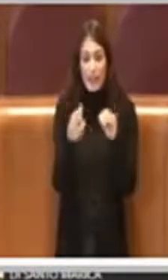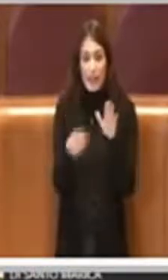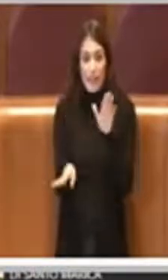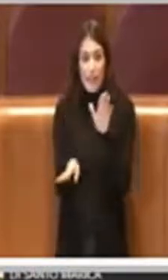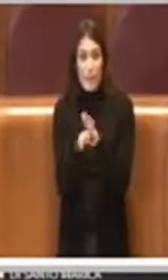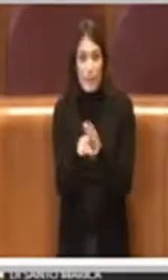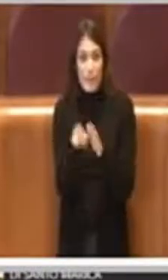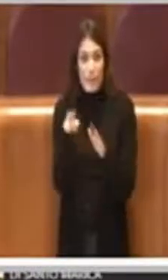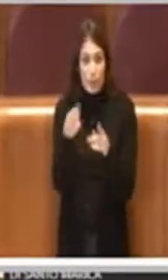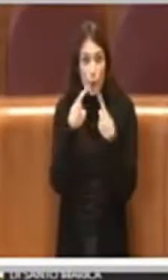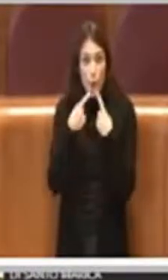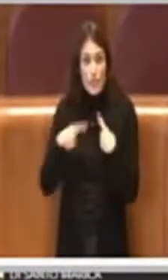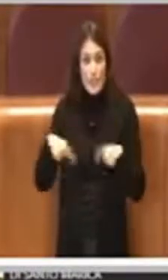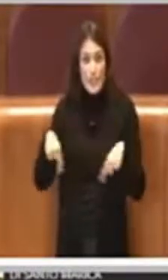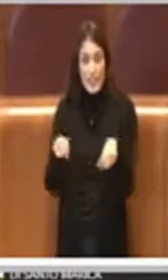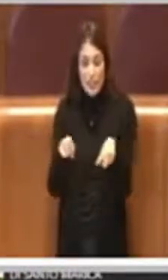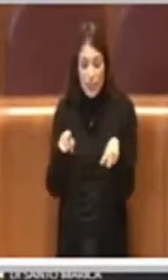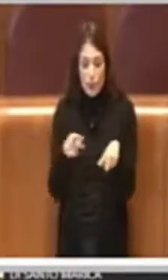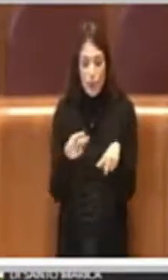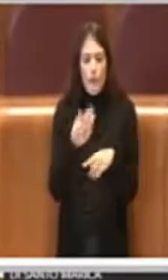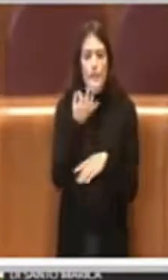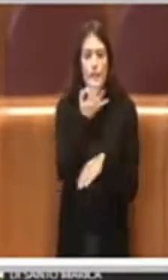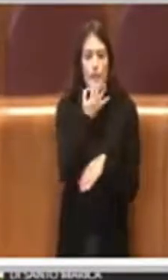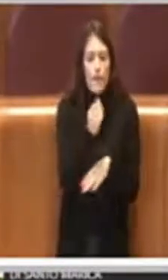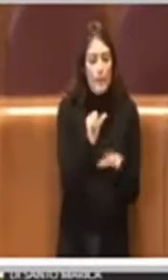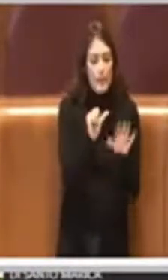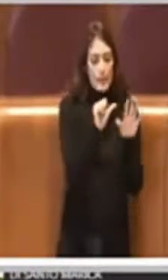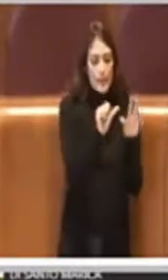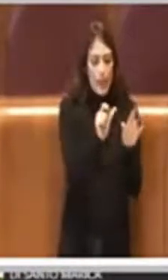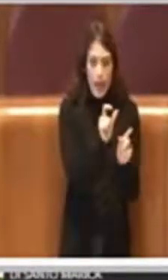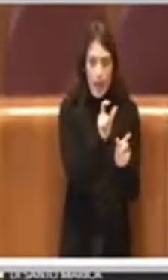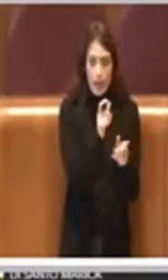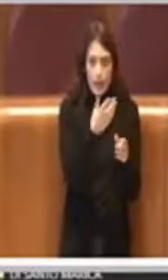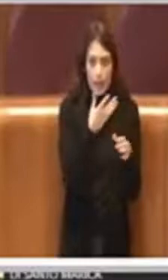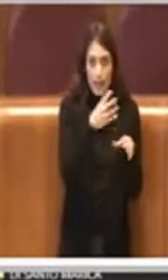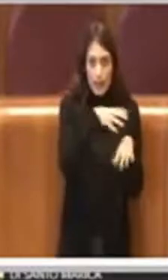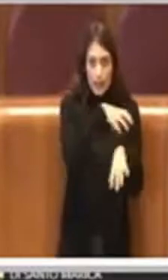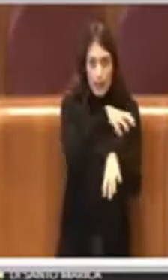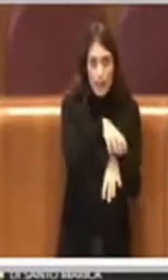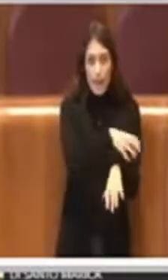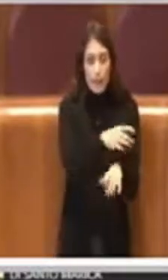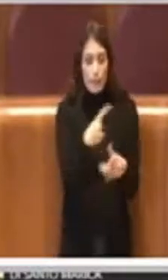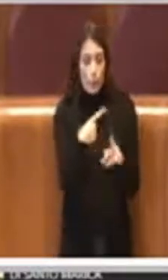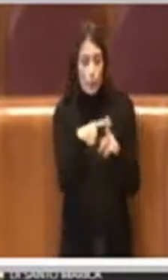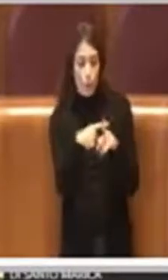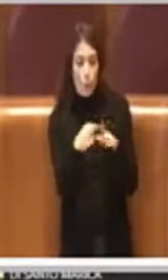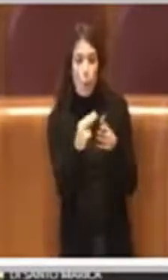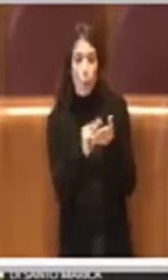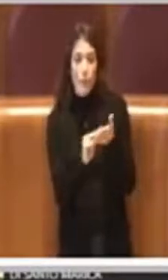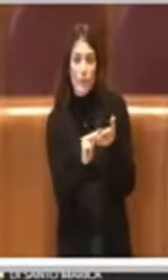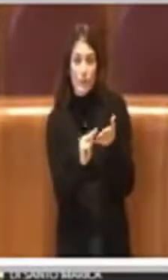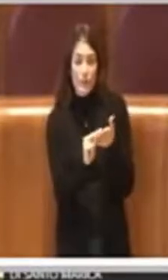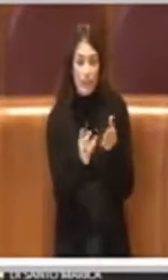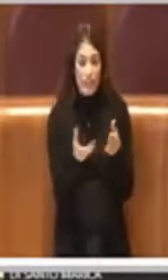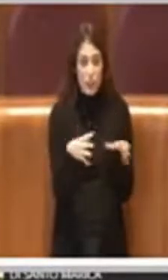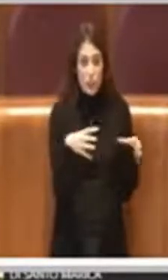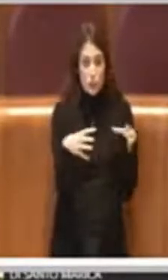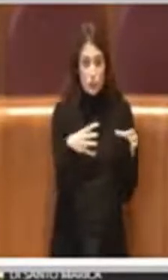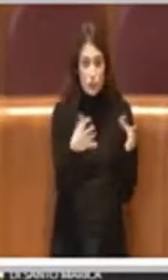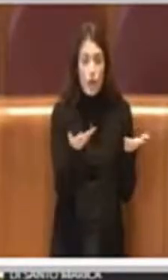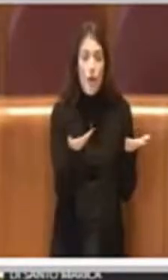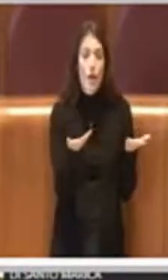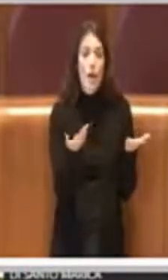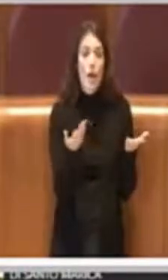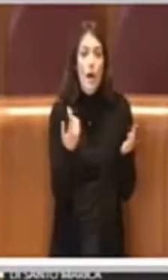vengono interessati ben sei tra dipartimenti e uffici, mentre poi magari analoghe